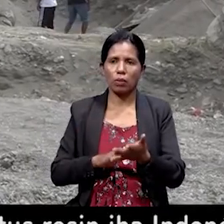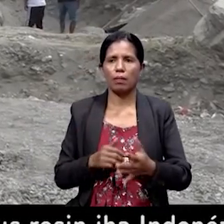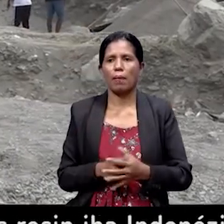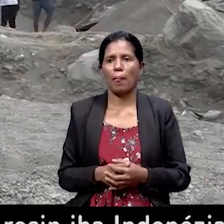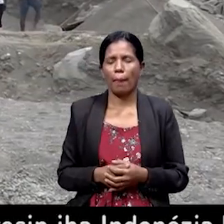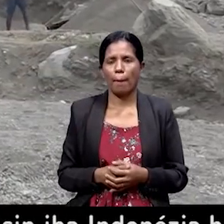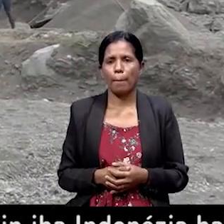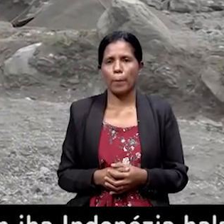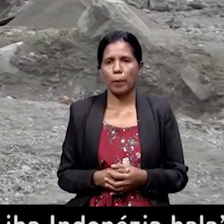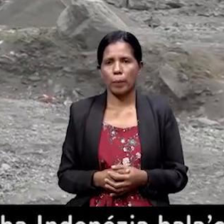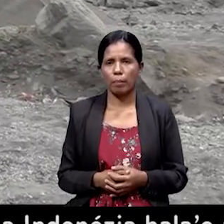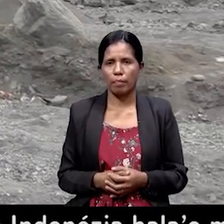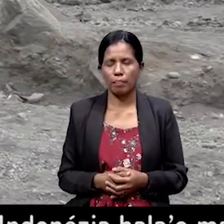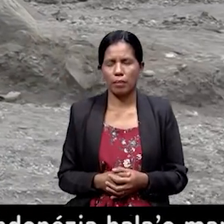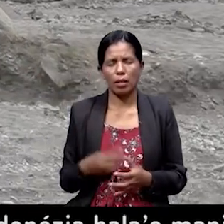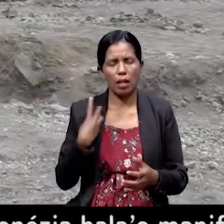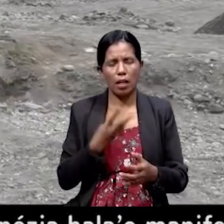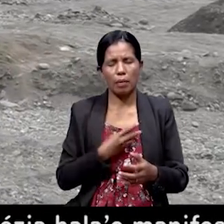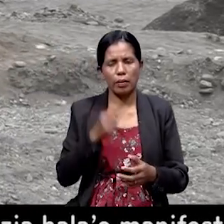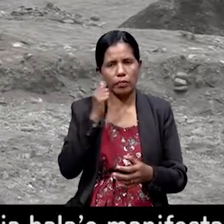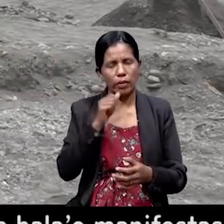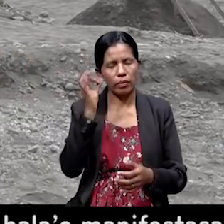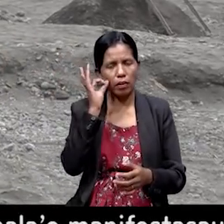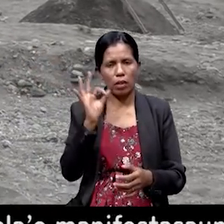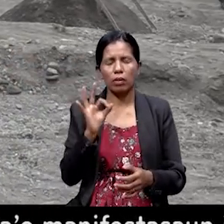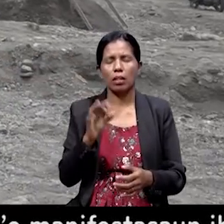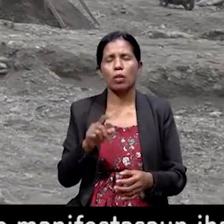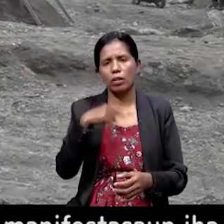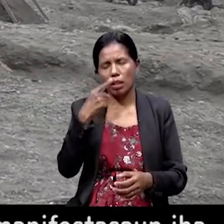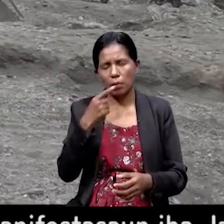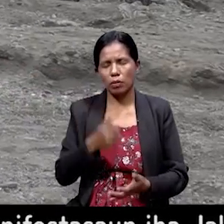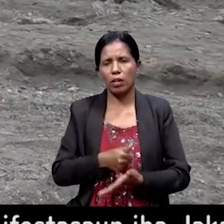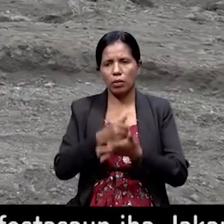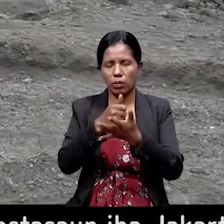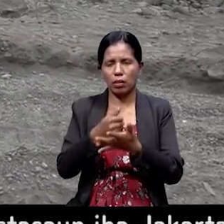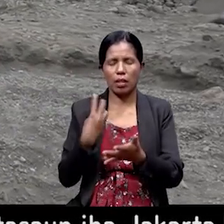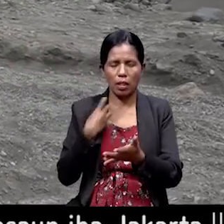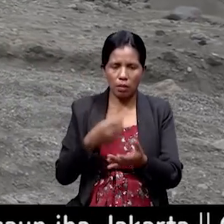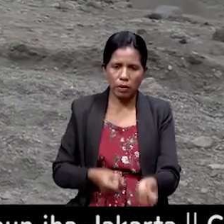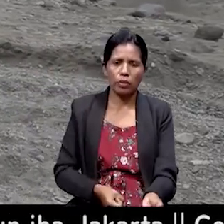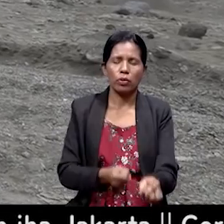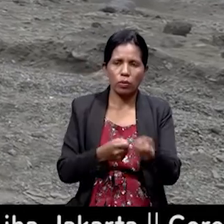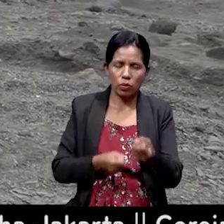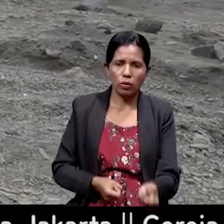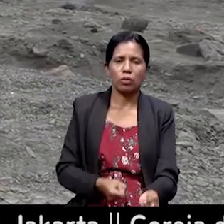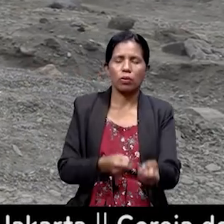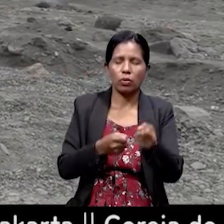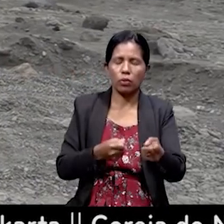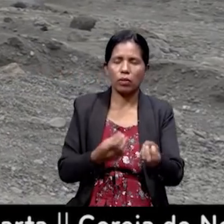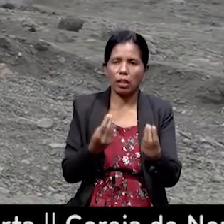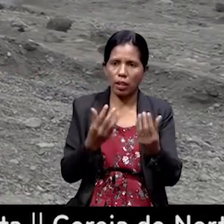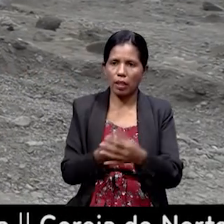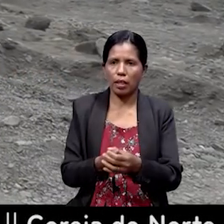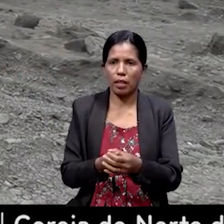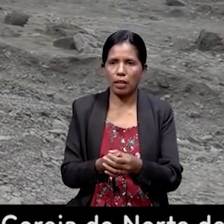Ami agora ami faluk ne ne sema katfo ba. Ami binera yang sana mak mana orang sirne